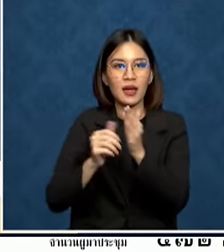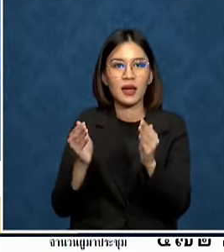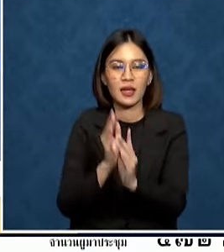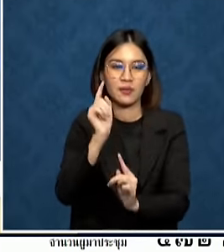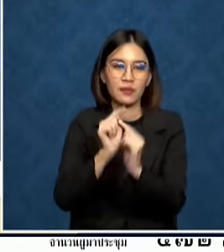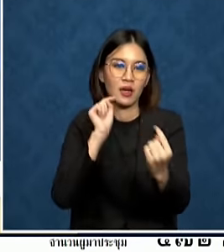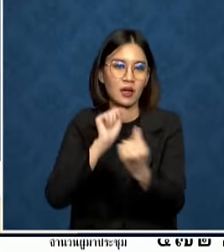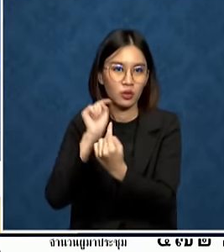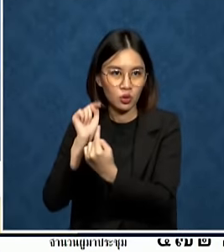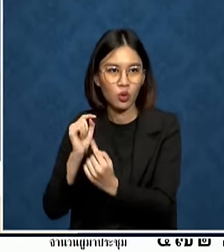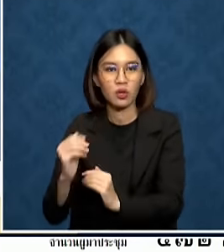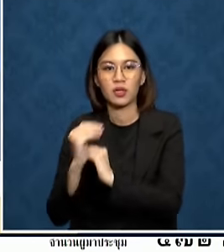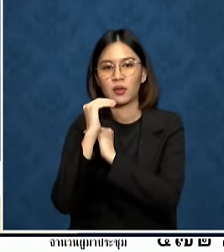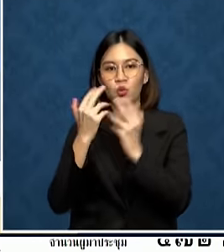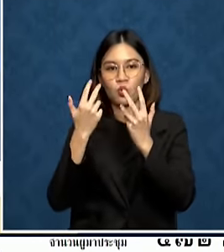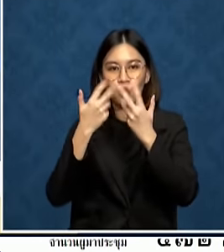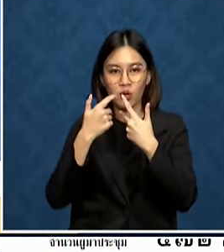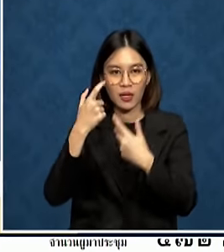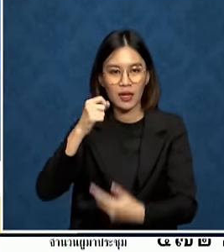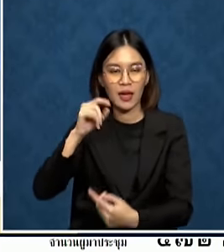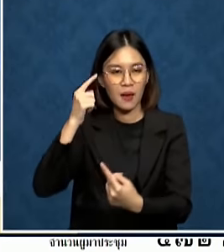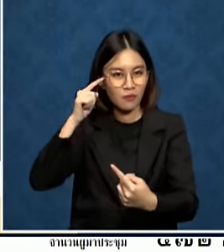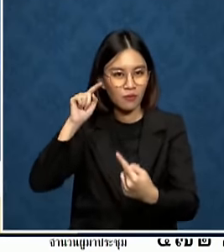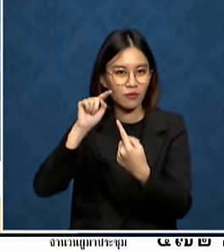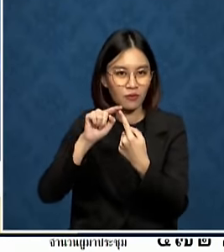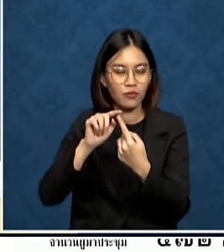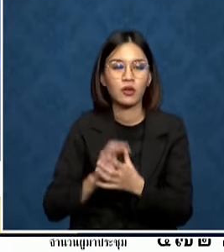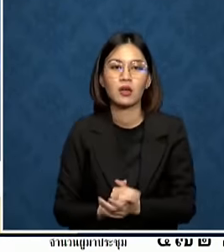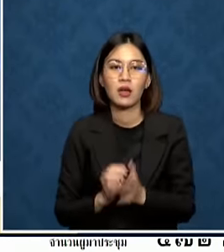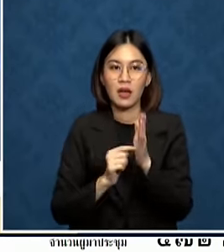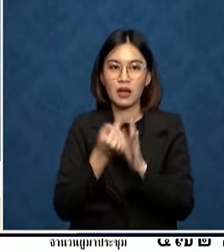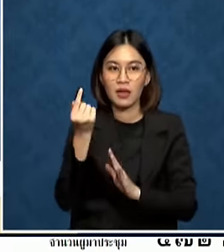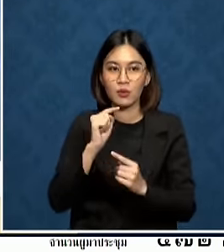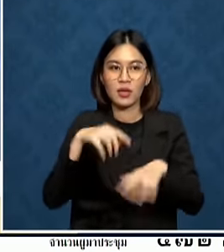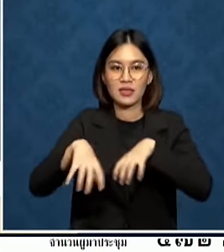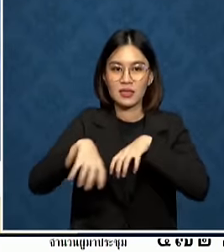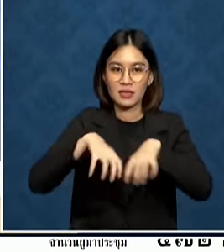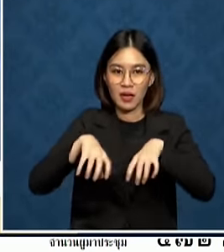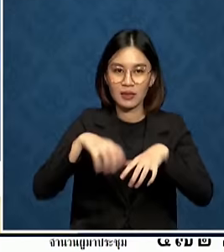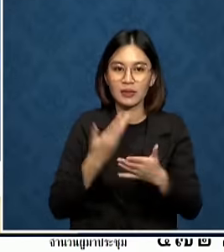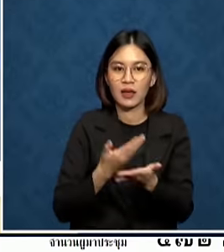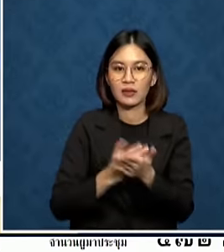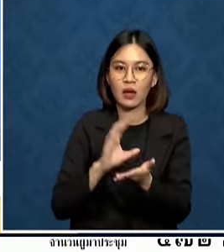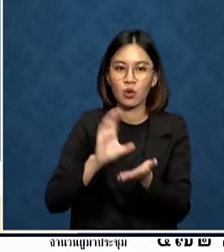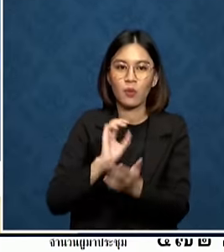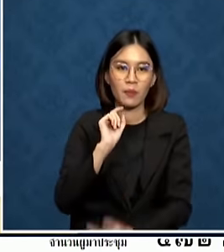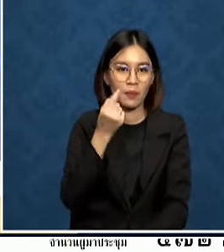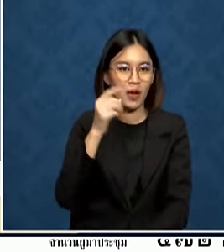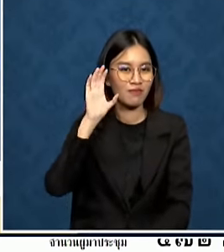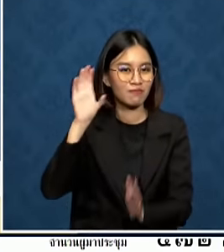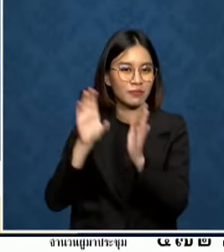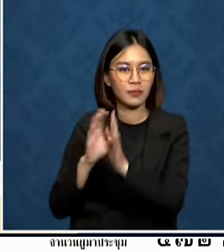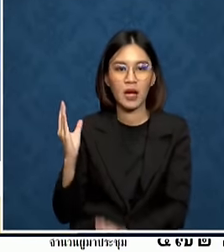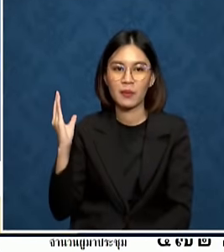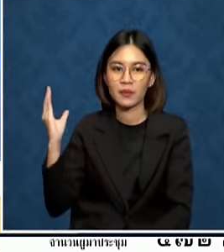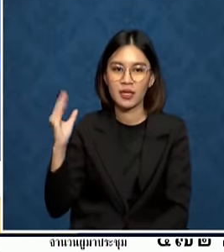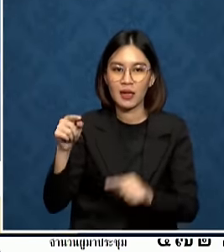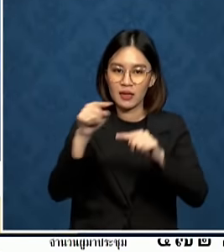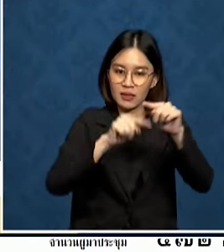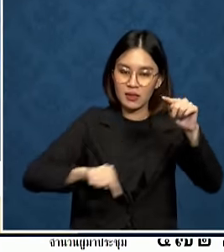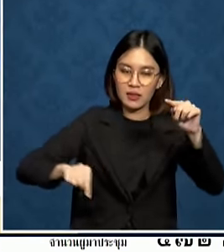สมและ 3กำหนดอุตสาหกรรม AIมุ่งเป้าเอาเรื่องแรกนะครับจัดสัดส่วนงบใหม่บนภาพนะครับวงสี